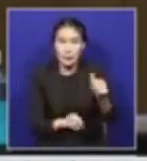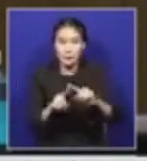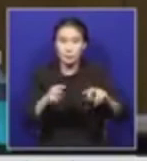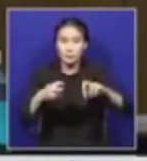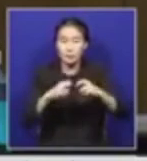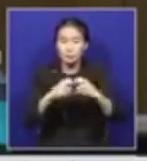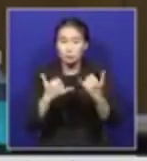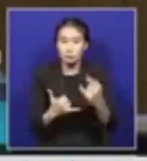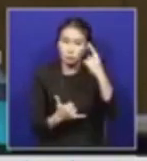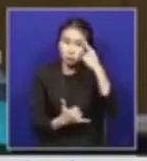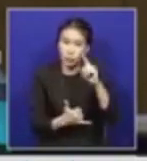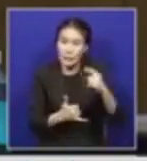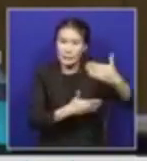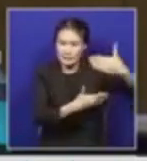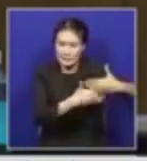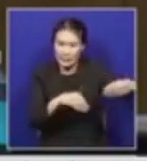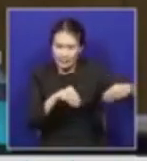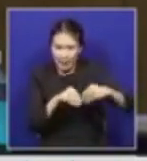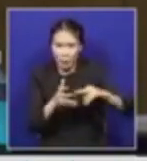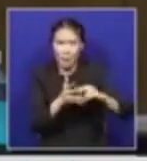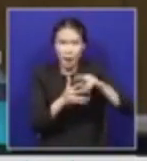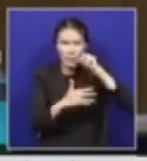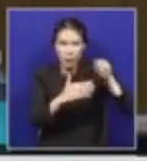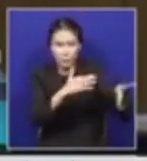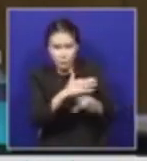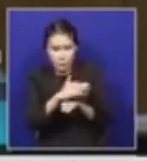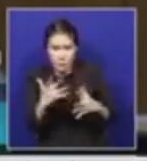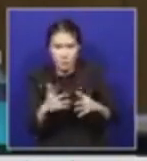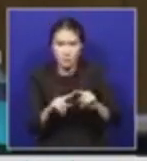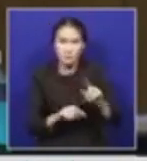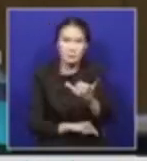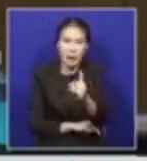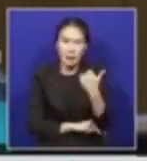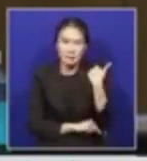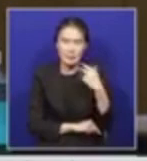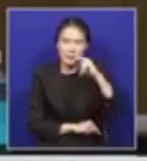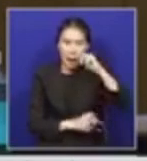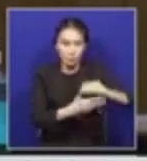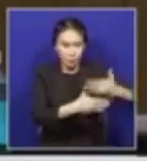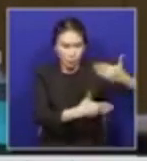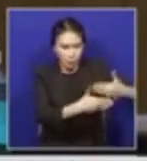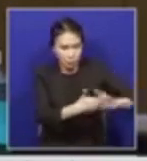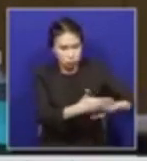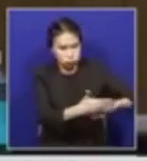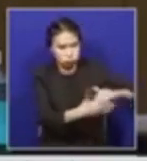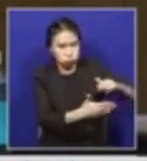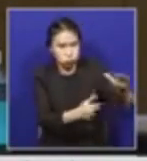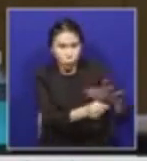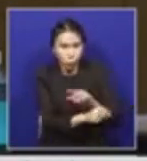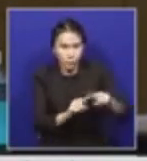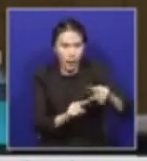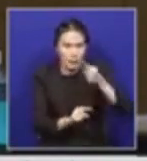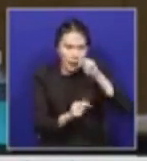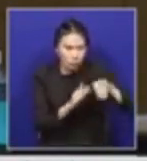อยู่ในที่ตั้งของเขื่อนนเรศวรเนี่ยกลับไม่ได้น้ำทั้งที่บางครั้งเนี่ยหลายครั้งเนี่ยน้ำเต็มเขื่อนนะครับแต่น้ำเนี่ยกลับดันไหลไ